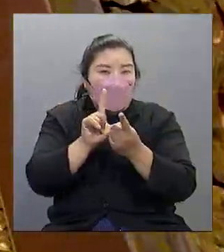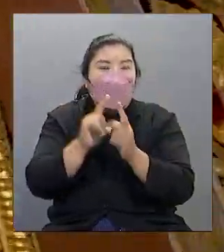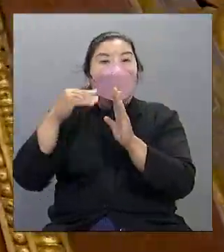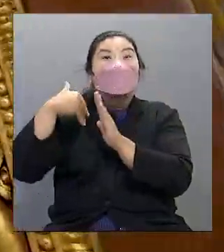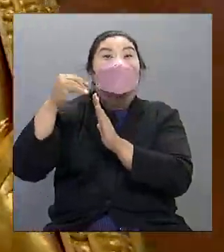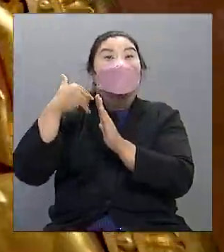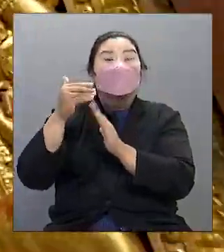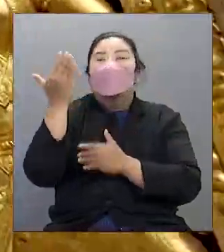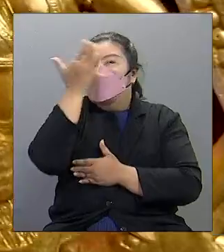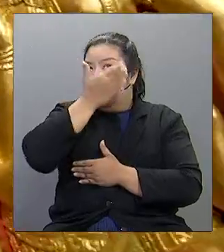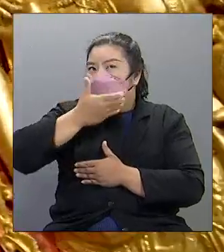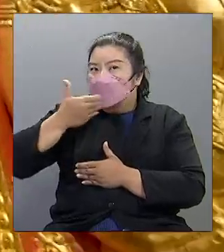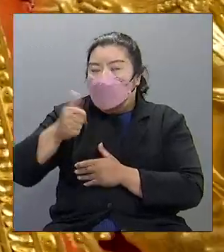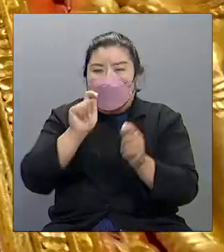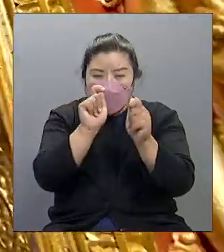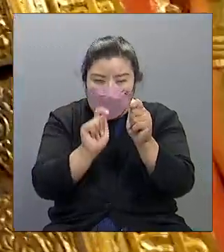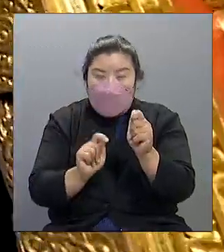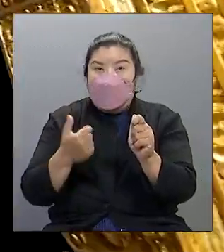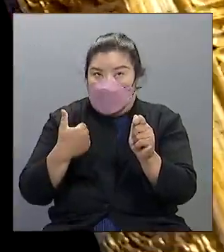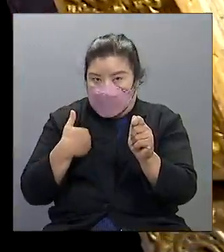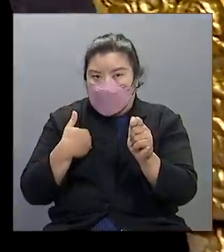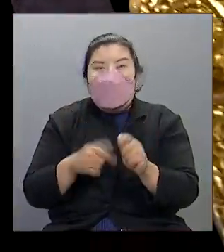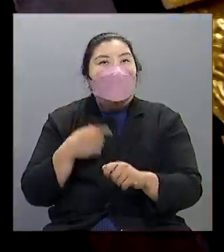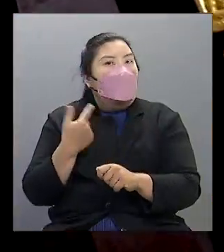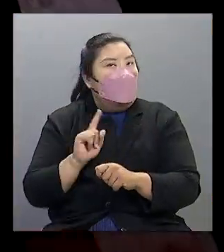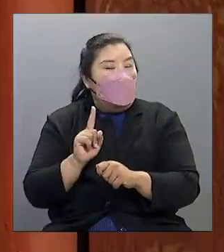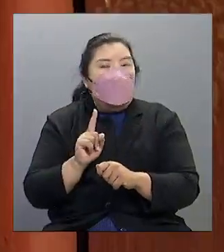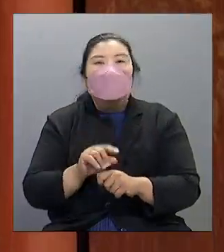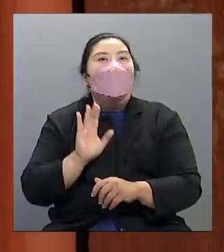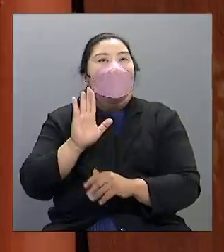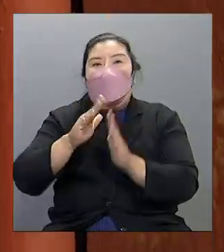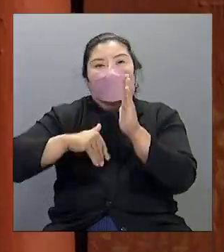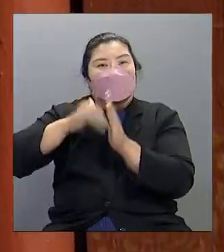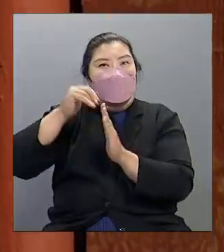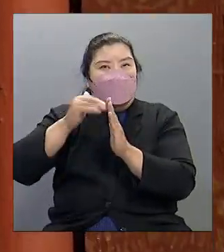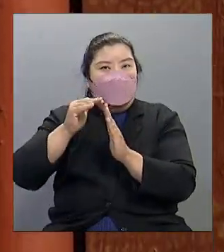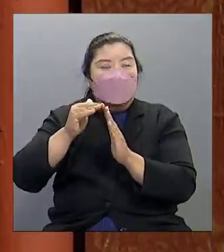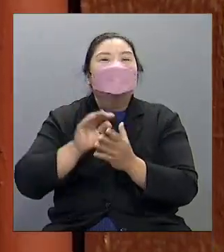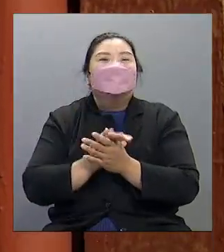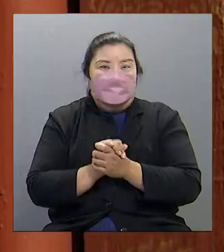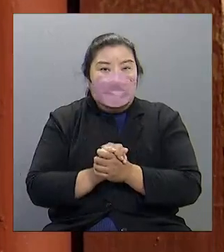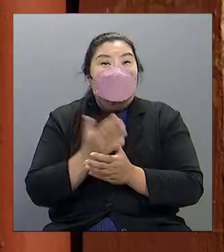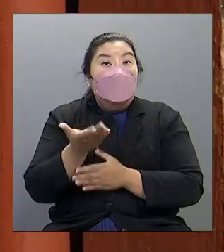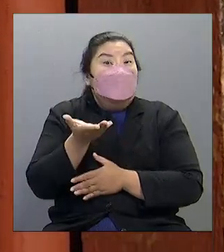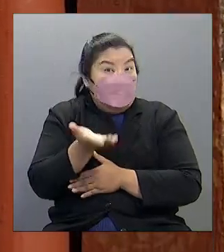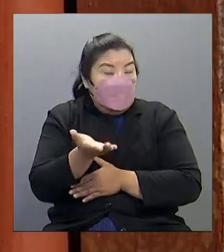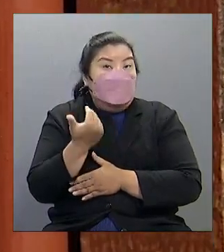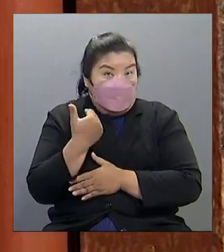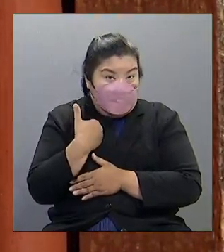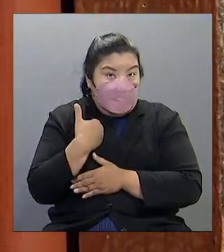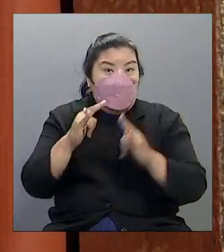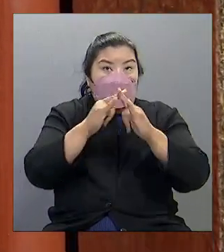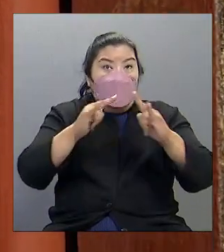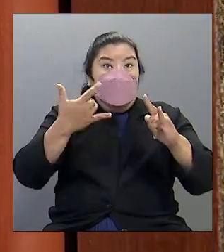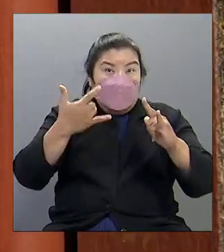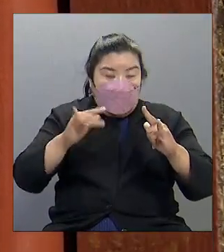อย่วิจิตงดงามจนได้รับการยกย่องว่าเป็อัญญมณีแ่งล้านช้างค่ะนอกจากนี้วัดเชียงทอง ยมหอพระม่าน ที่